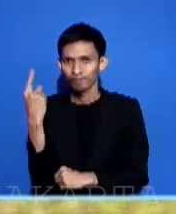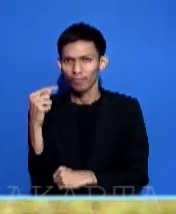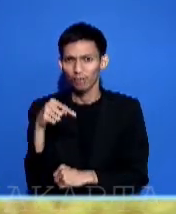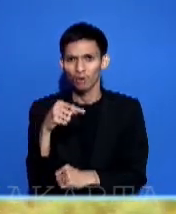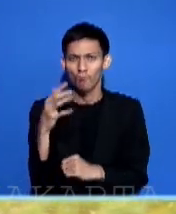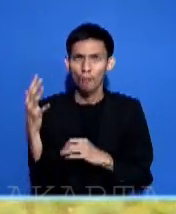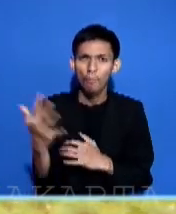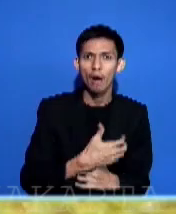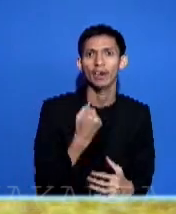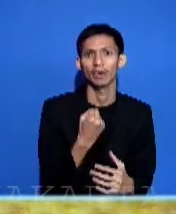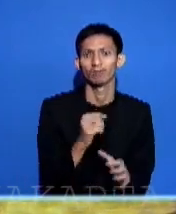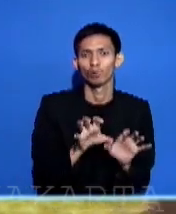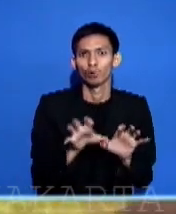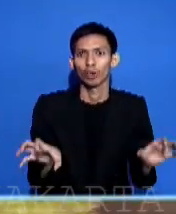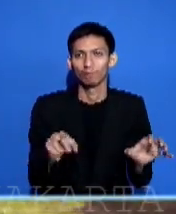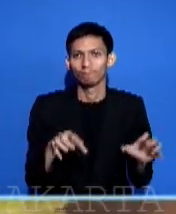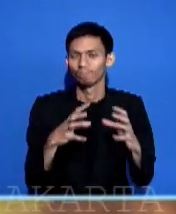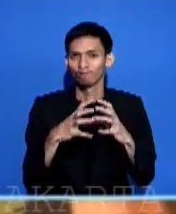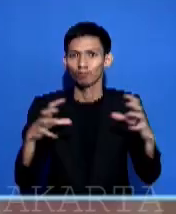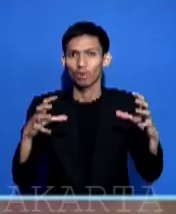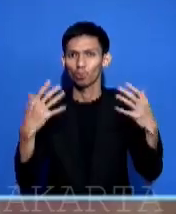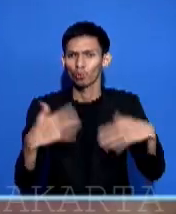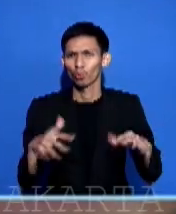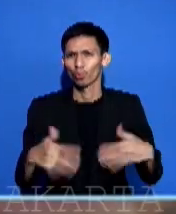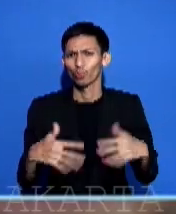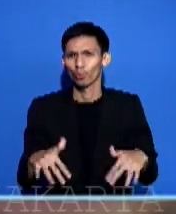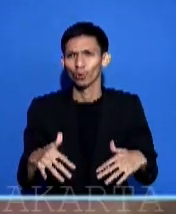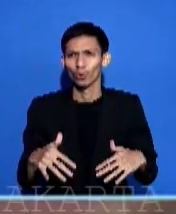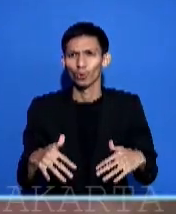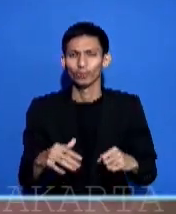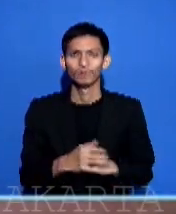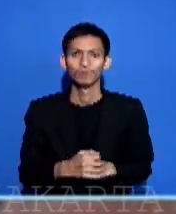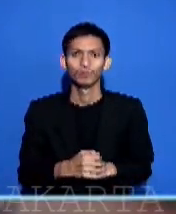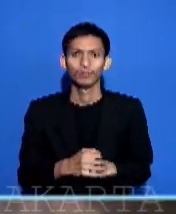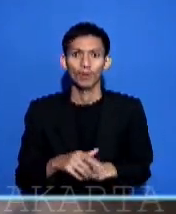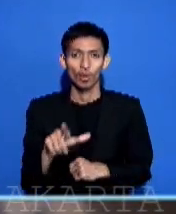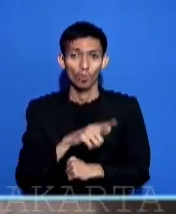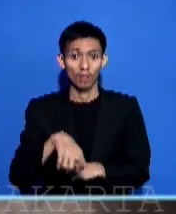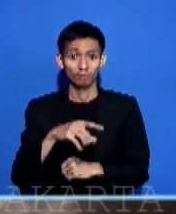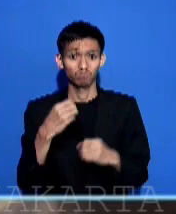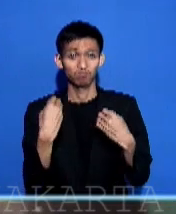buah duriannya berlimpah ruah. Bahkan di Kecamatan Candi Mulyo sering